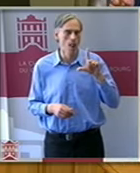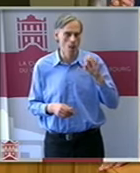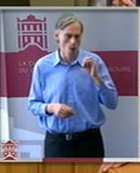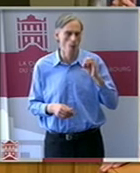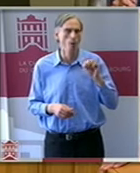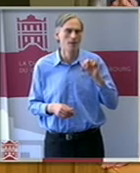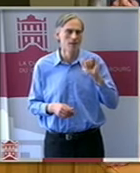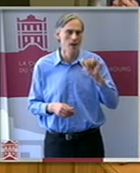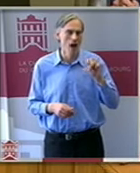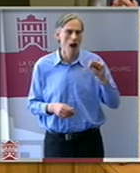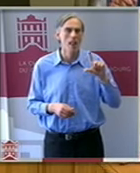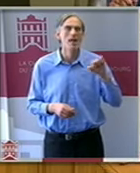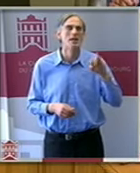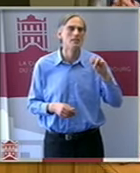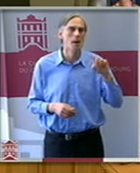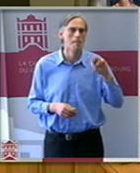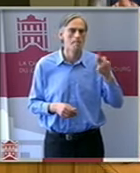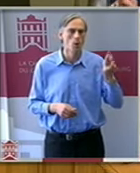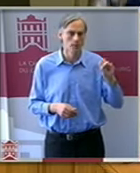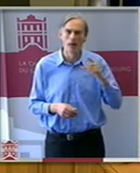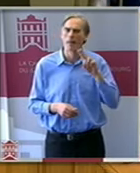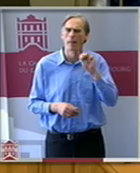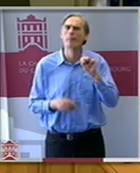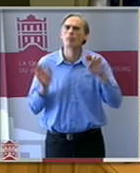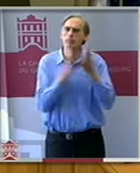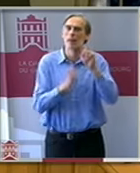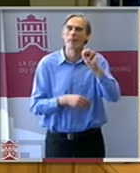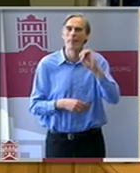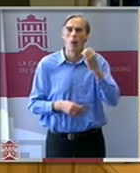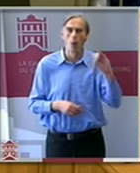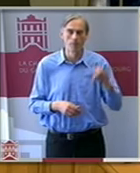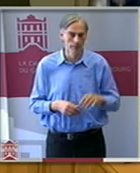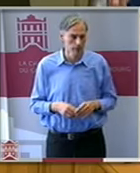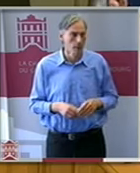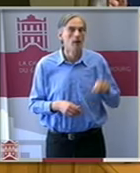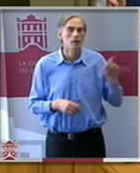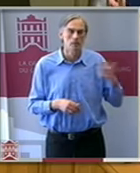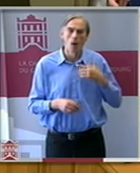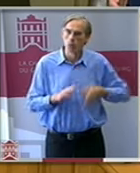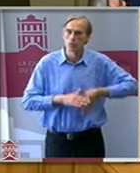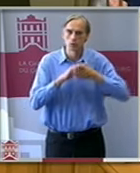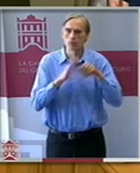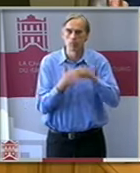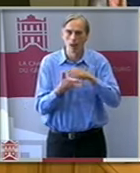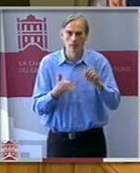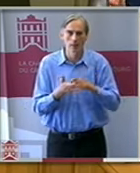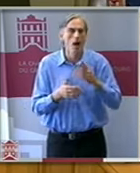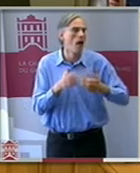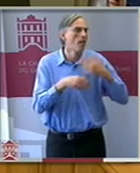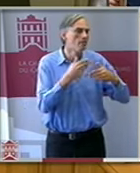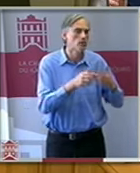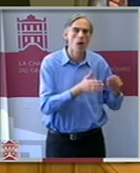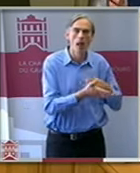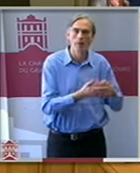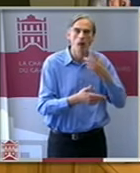Durch direkt politische Interventionen an den Entwicklungsländern, durch unfair Handelsakkorde, wie zum Beispiel die fameuse Akkorde de Partenariat